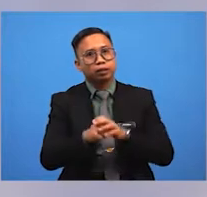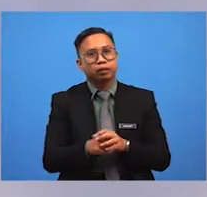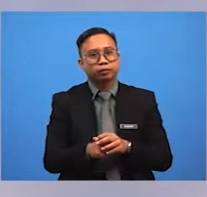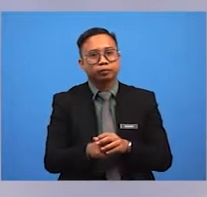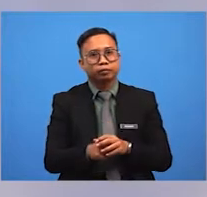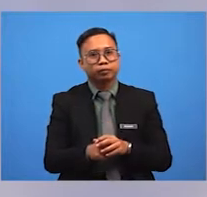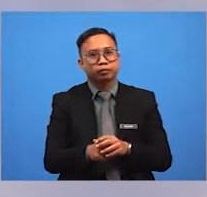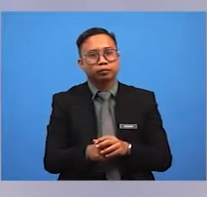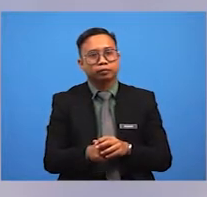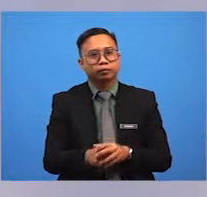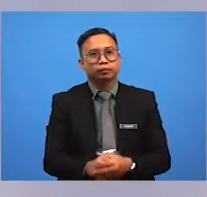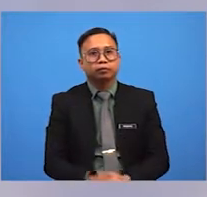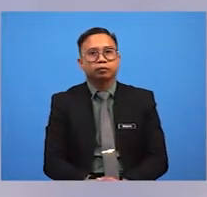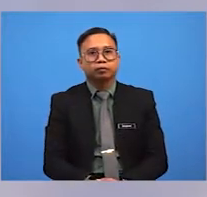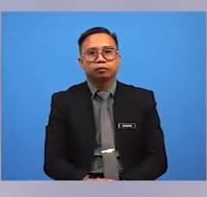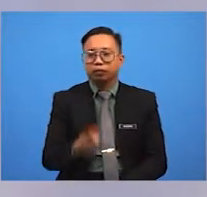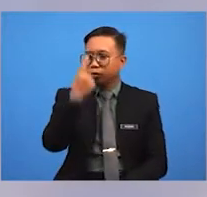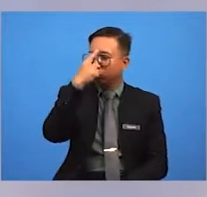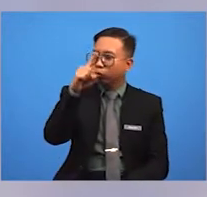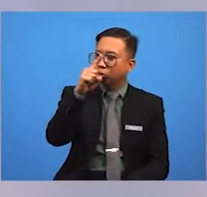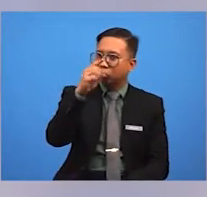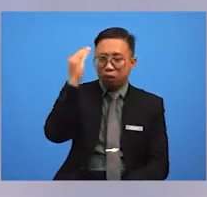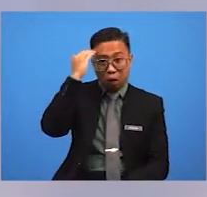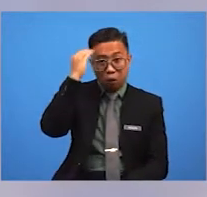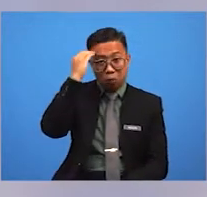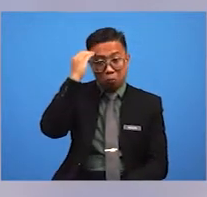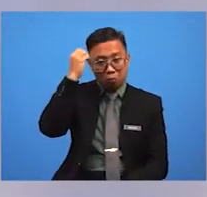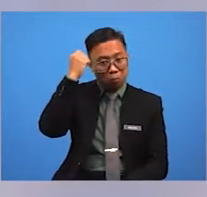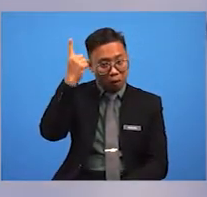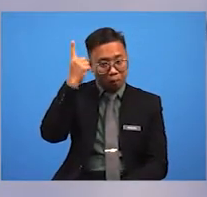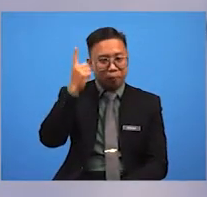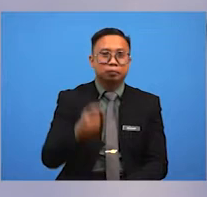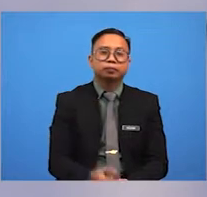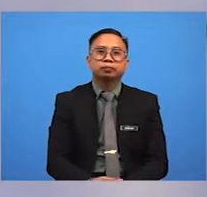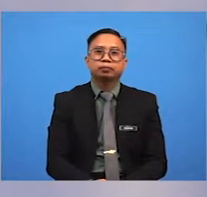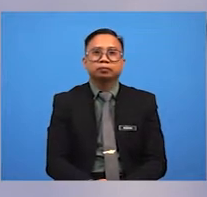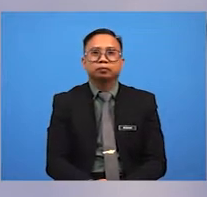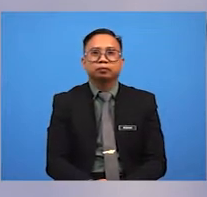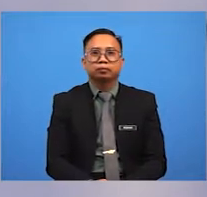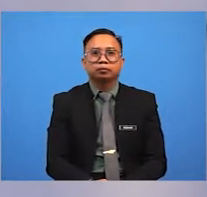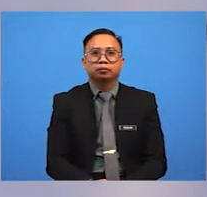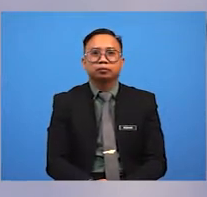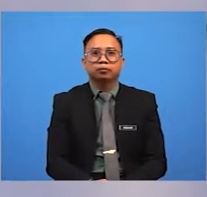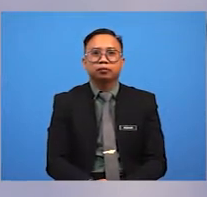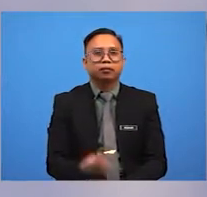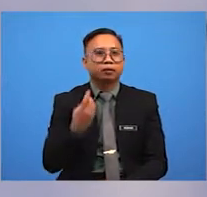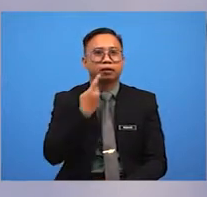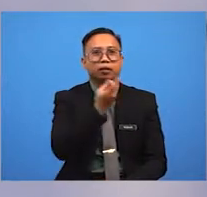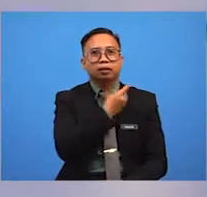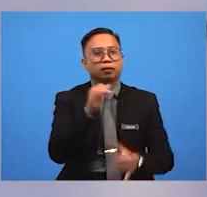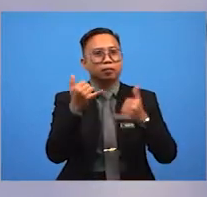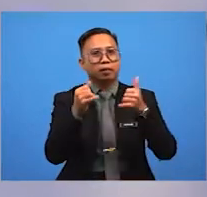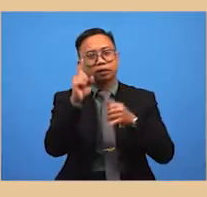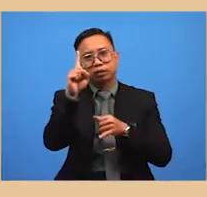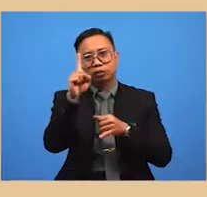ringkas dan santai untuk mengukuhkan pemahaman kita. Kita akan bermain